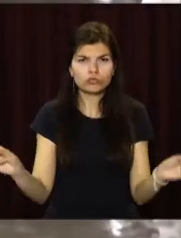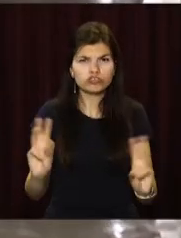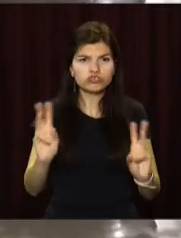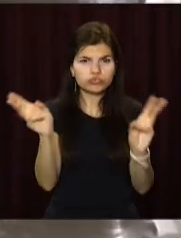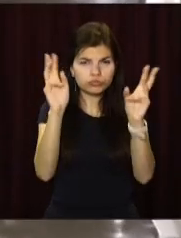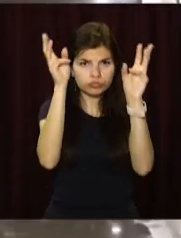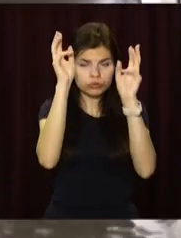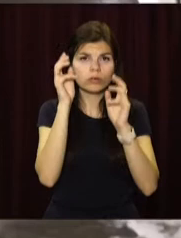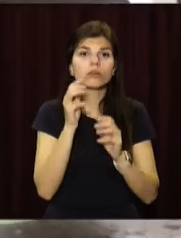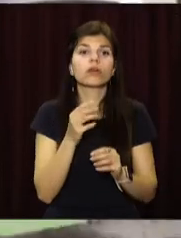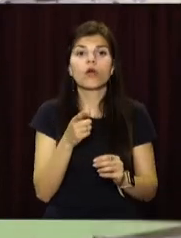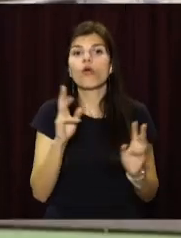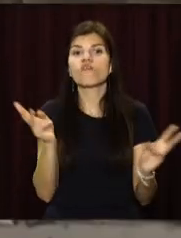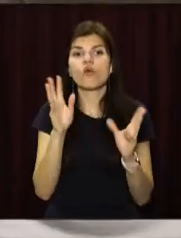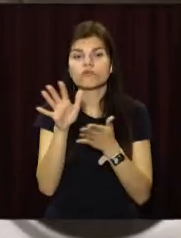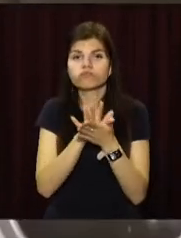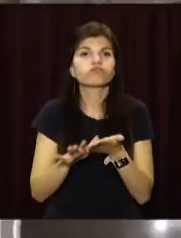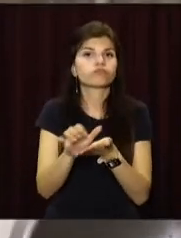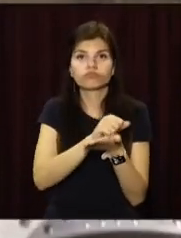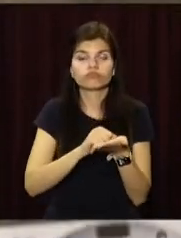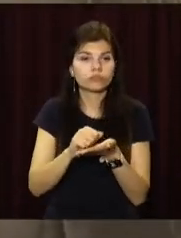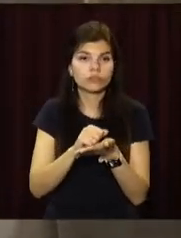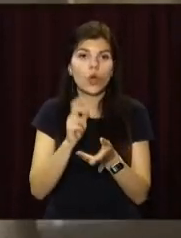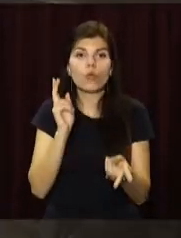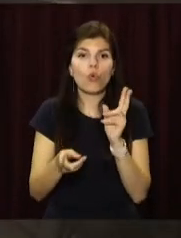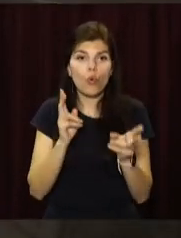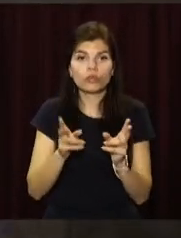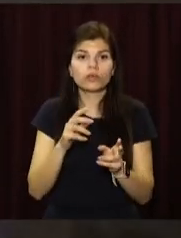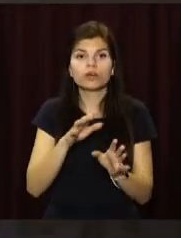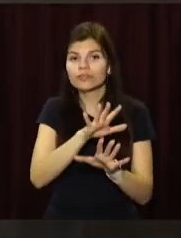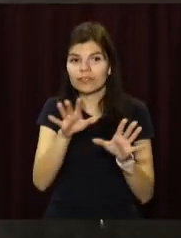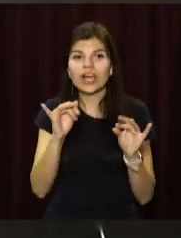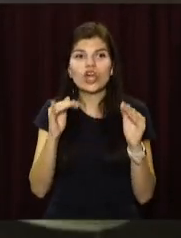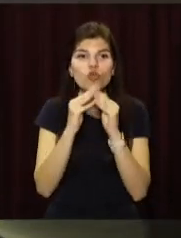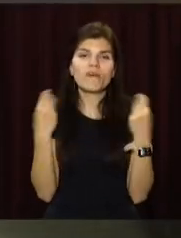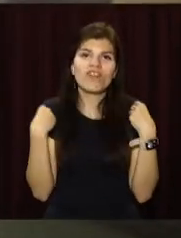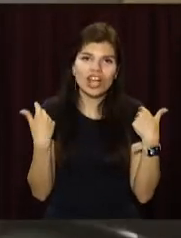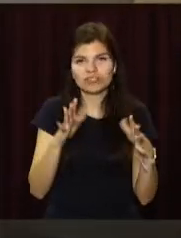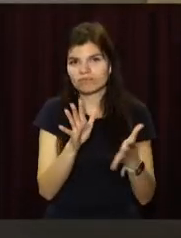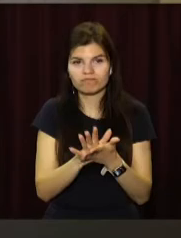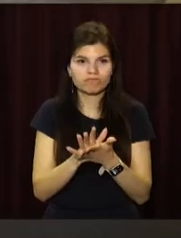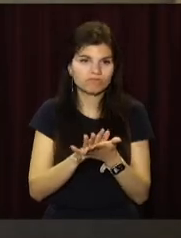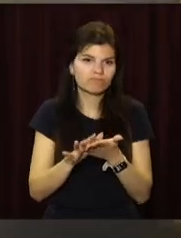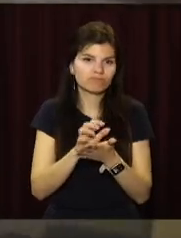поширилося домом. Вогонь пошкодив кухонне обладнання та домашні речі.